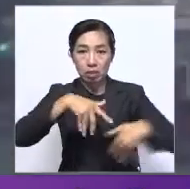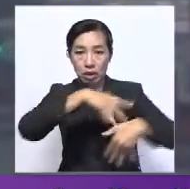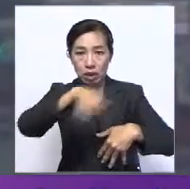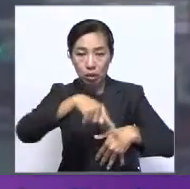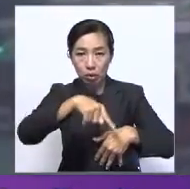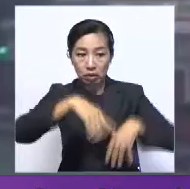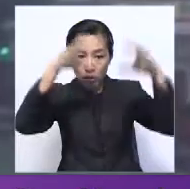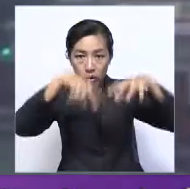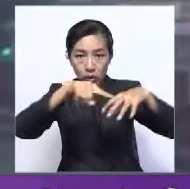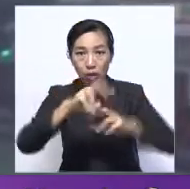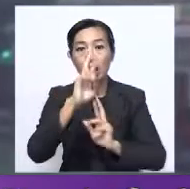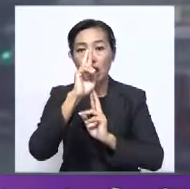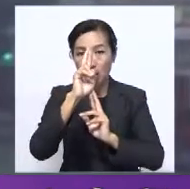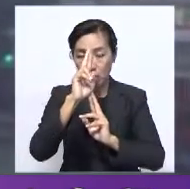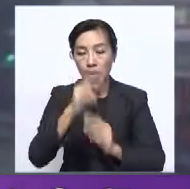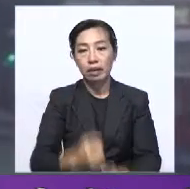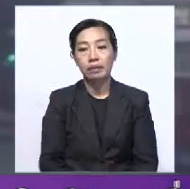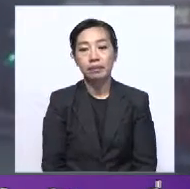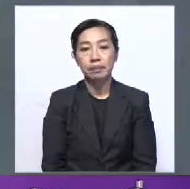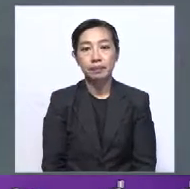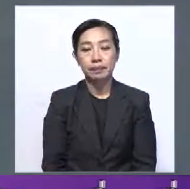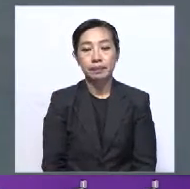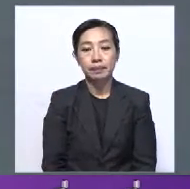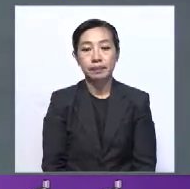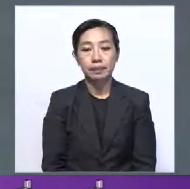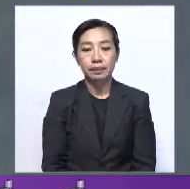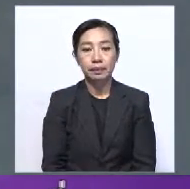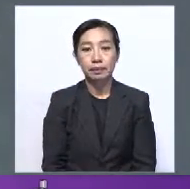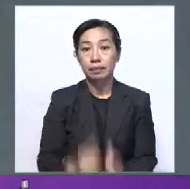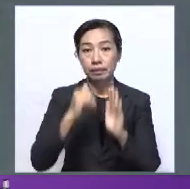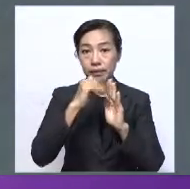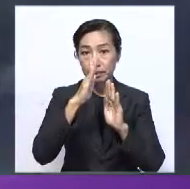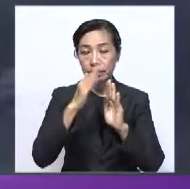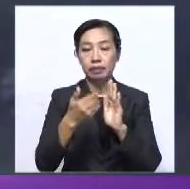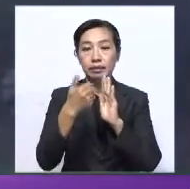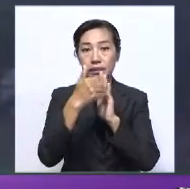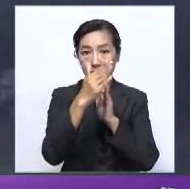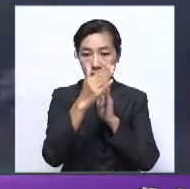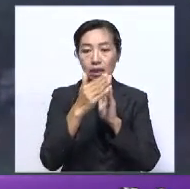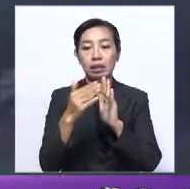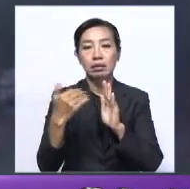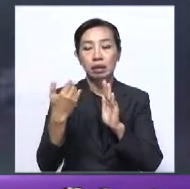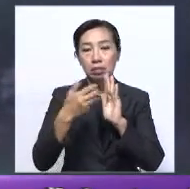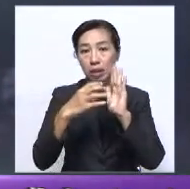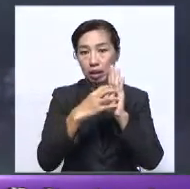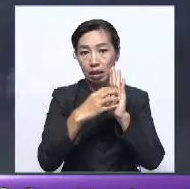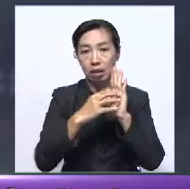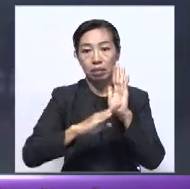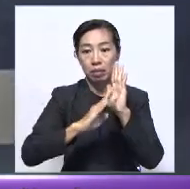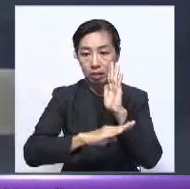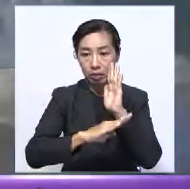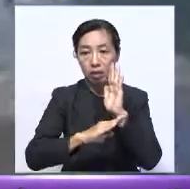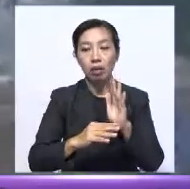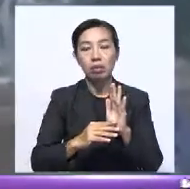ตรายจากฝนตกหนักและฝนที่ตกสะสมไว้ด้วยค่ะส่วนภาคเหนือภาคตะวันออกเฉียงเหนือภาคกลางภาคตะวัน